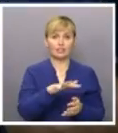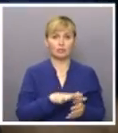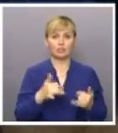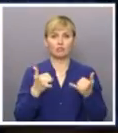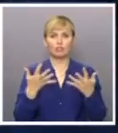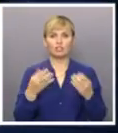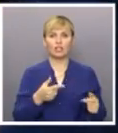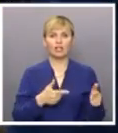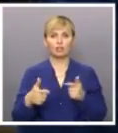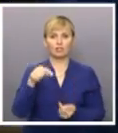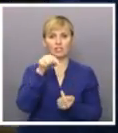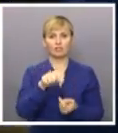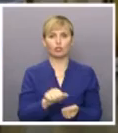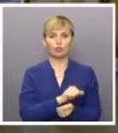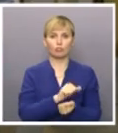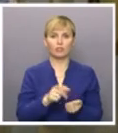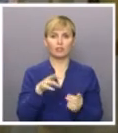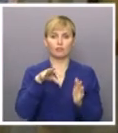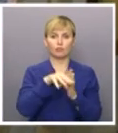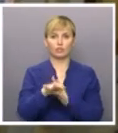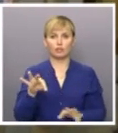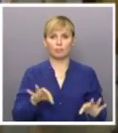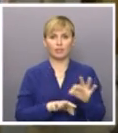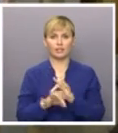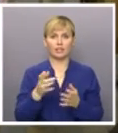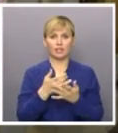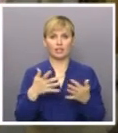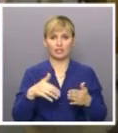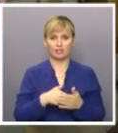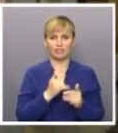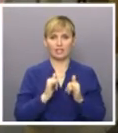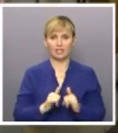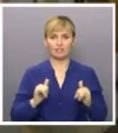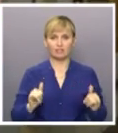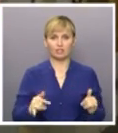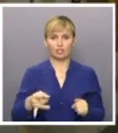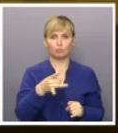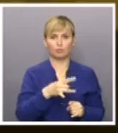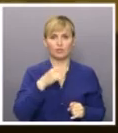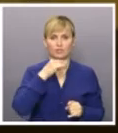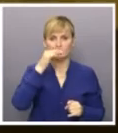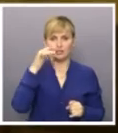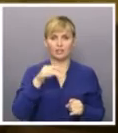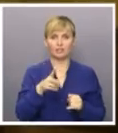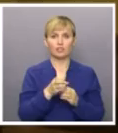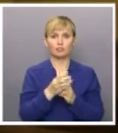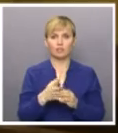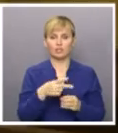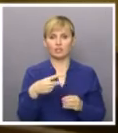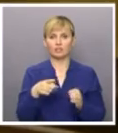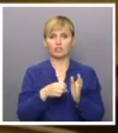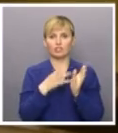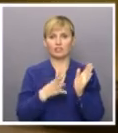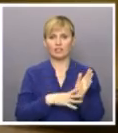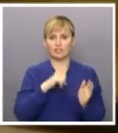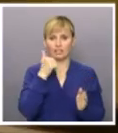день готовятся соответствующие документы для включения проекта в программу индустриально-инновационного развития Республики Казахстан на